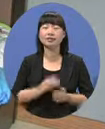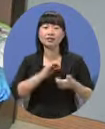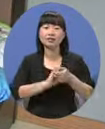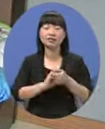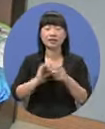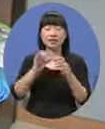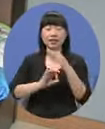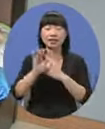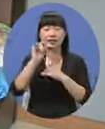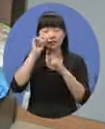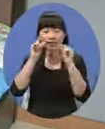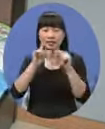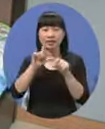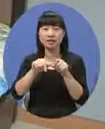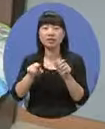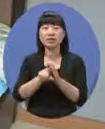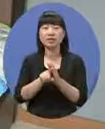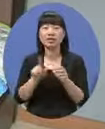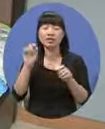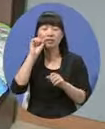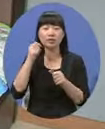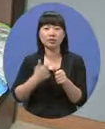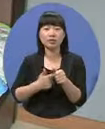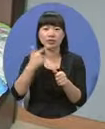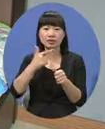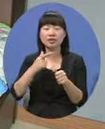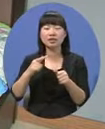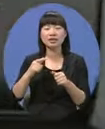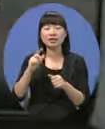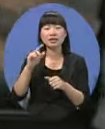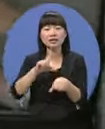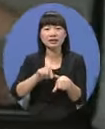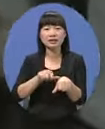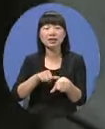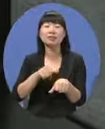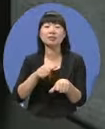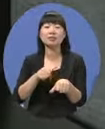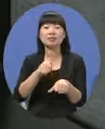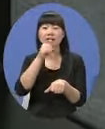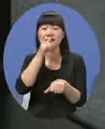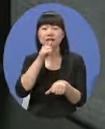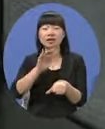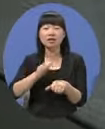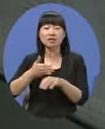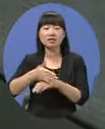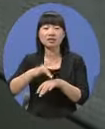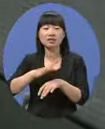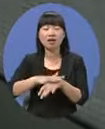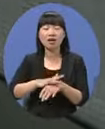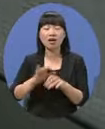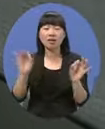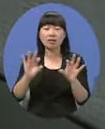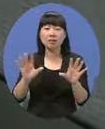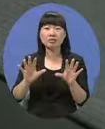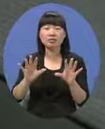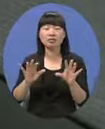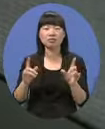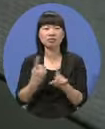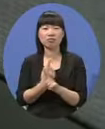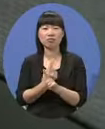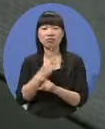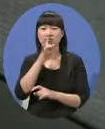규칙적인 기상시간을 위해 새벽 6시에 알람을 맞춘 대혁은 하지만 늦게 일어나는 습관이 하루아침에 고쳐질 리는